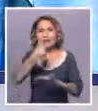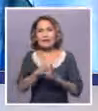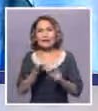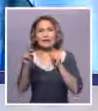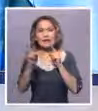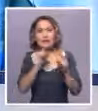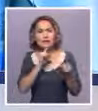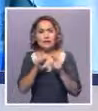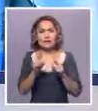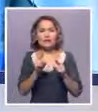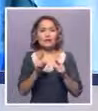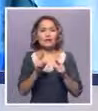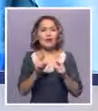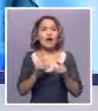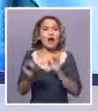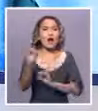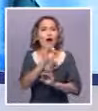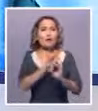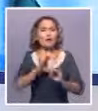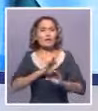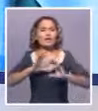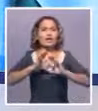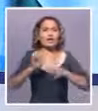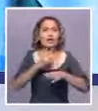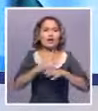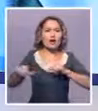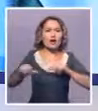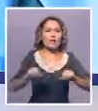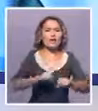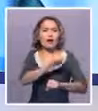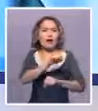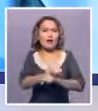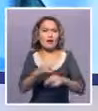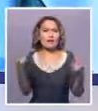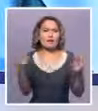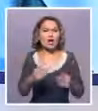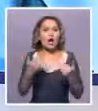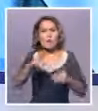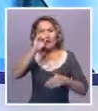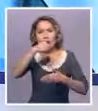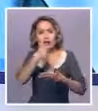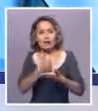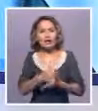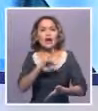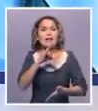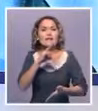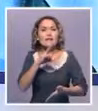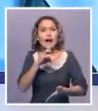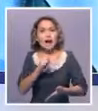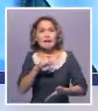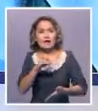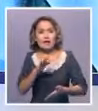ТМД президенттерінің кеңесі жер бетіндегі түрлі кедергі мен кеселдің жолын кесуге таптырмайтын алаң. Бүгін мемлекет басшысы Нұрсұлтан